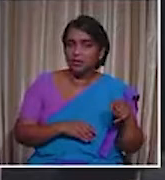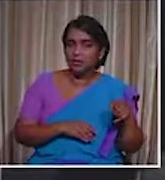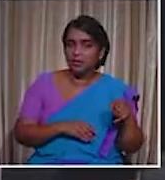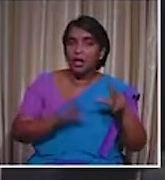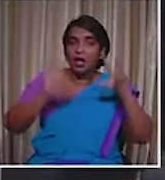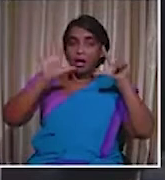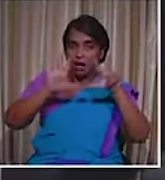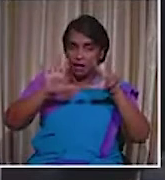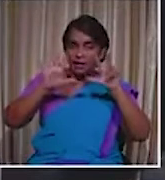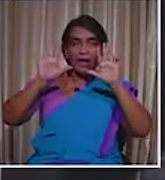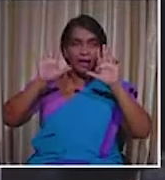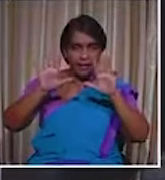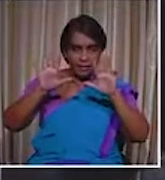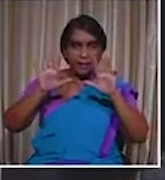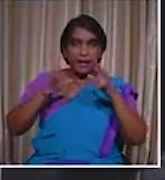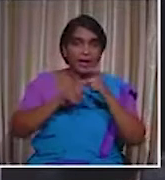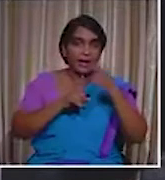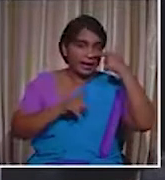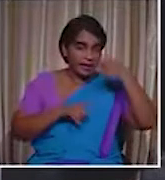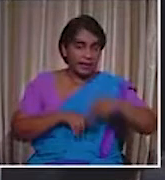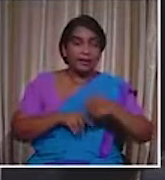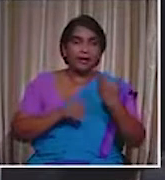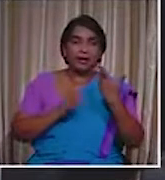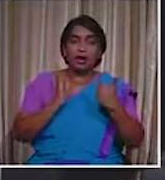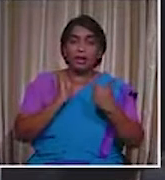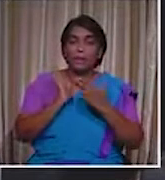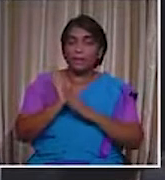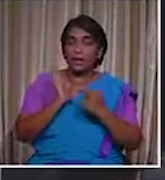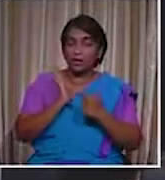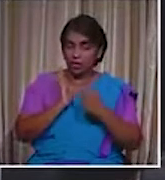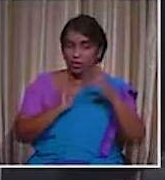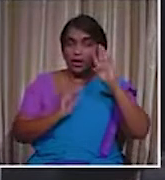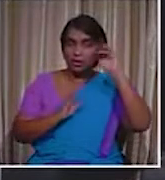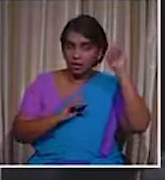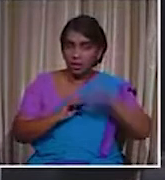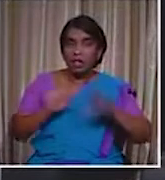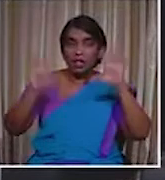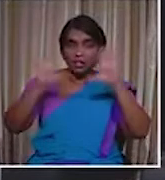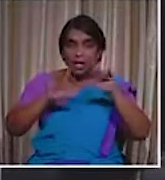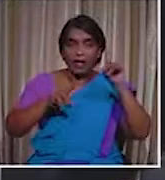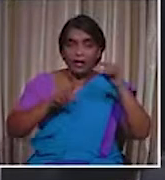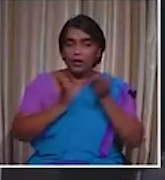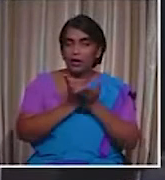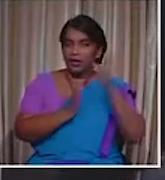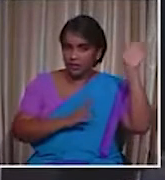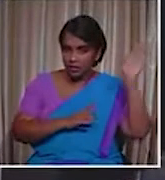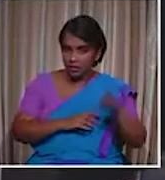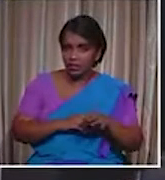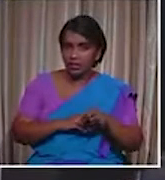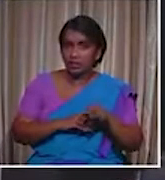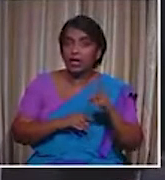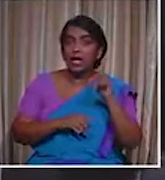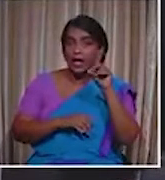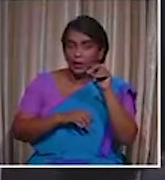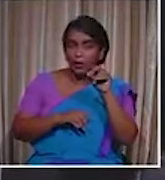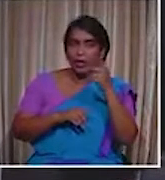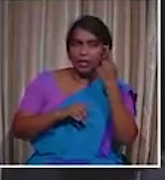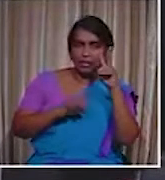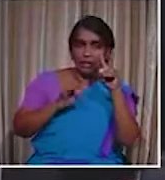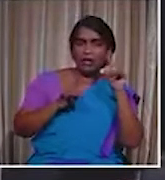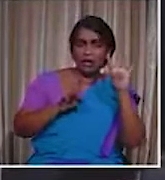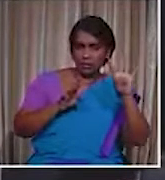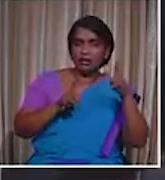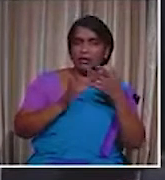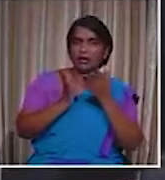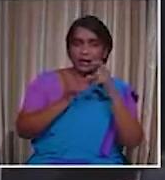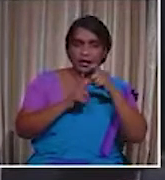8 වෙනිදායි 9 වෙනිදා අතර ඩීසල් 40000ක් වෙනවා 10 වෙනිදායි 11 වෙනිදායි ෆර්නස් නැවක් වෙනවා 11යි 14යි ඩීසල් නැවක්